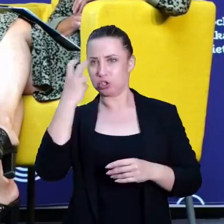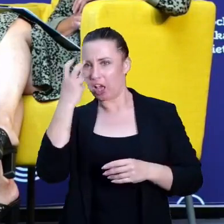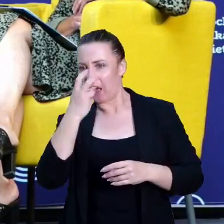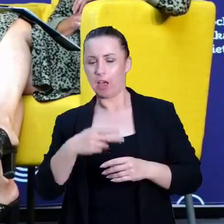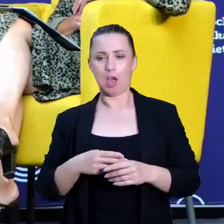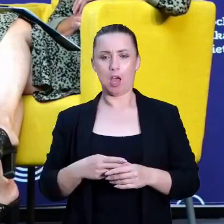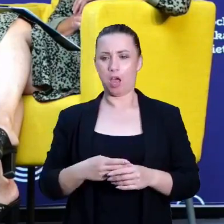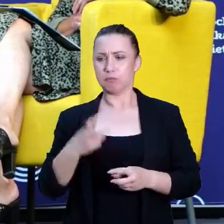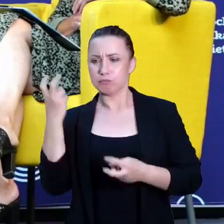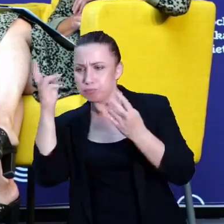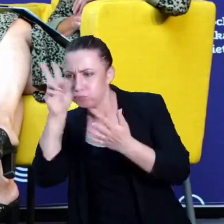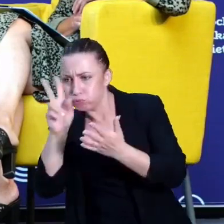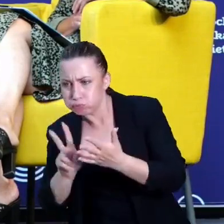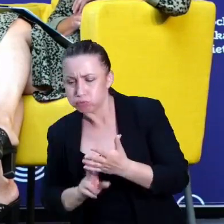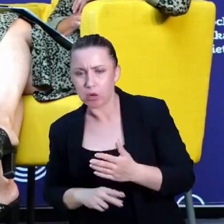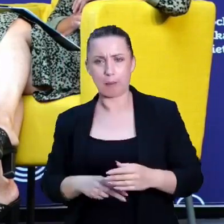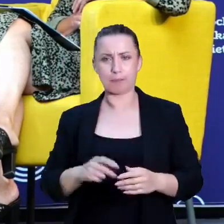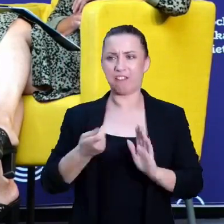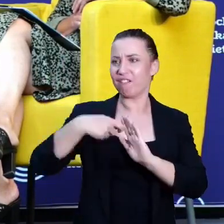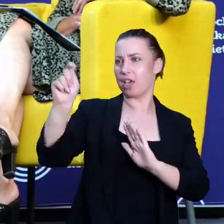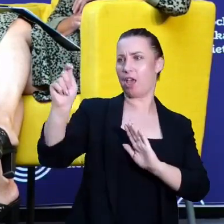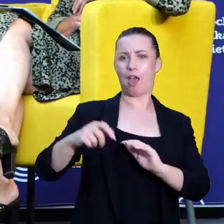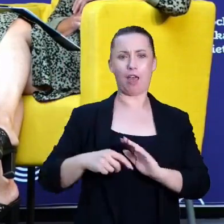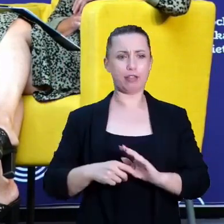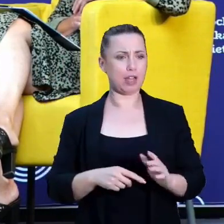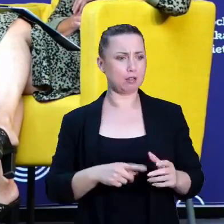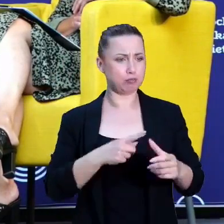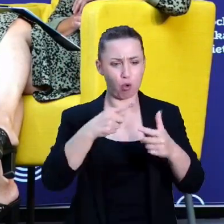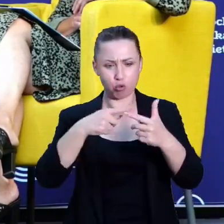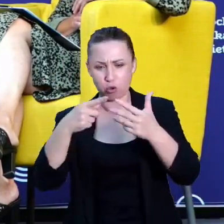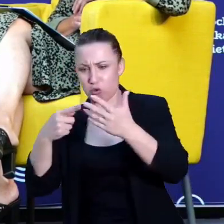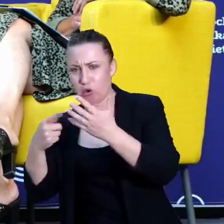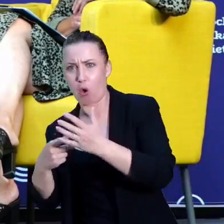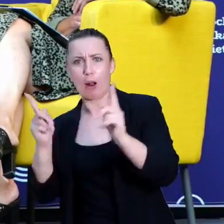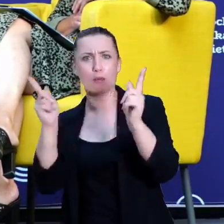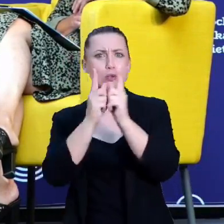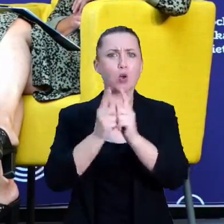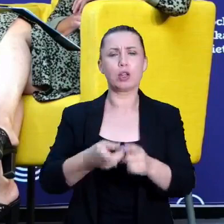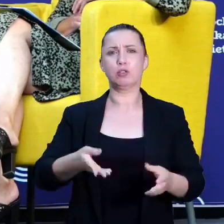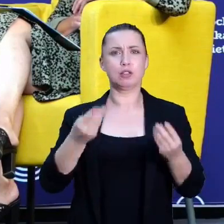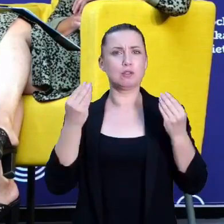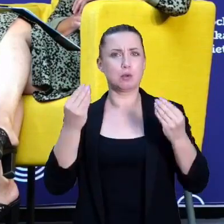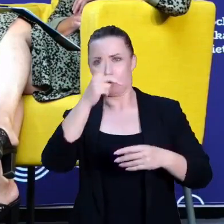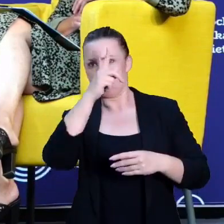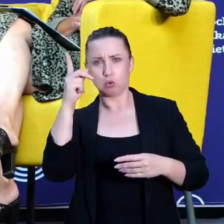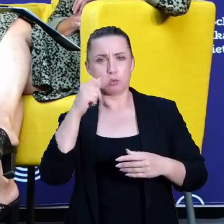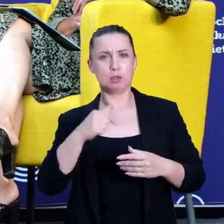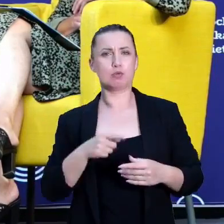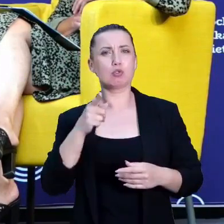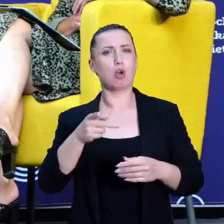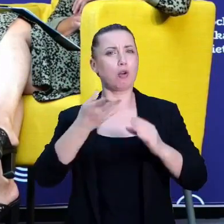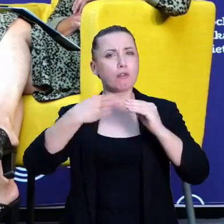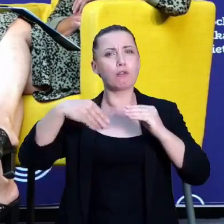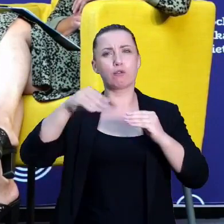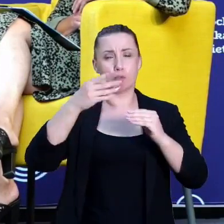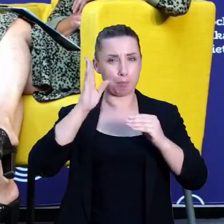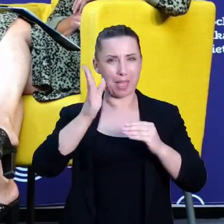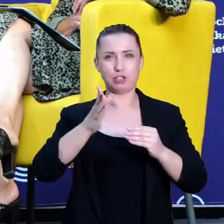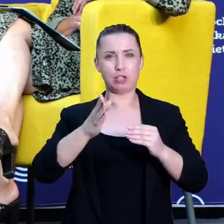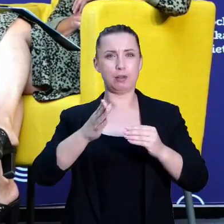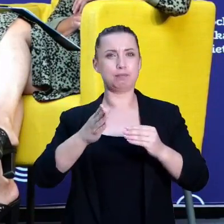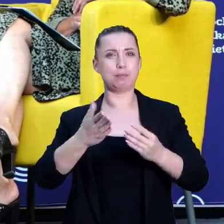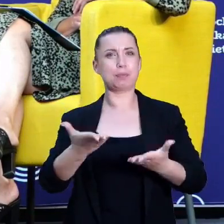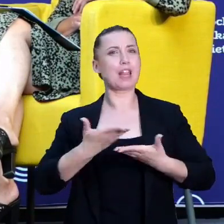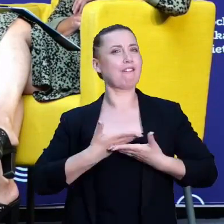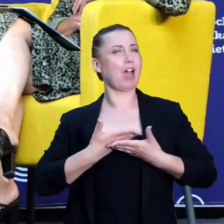jestem czegoś ciekawa, albo że jeszcze przeczytam to, albo pojadę w jakieś miejsce, albo spotkam się z jakimiś wspaniałymi ludźmi, to na pewno będzie sprawiało